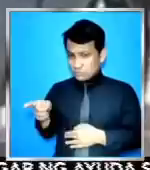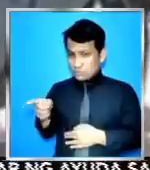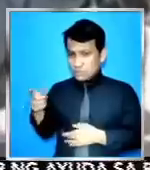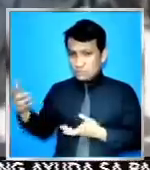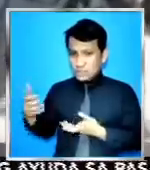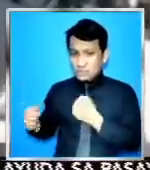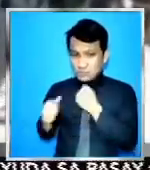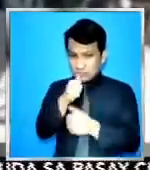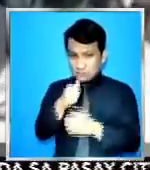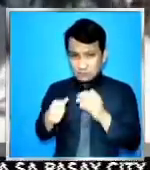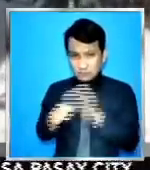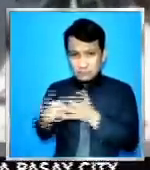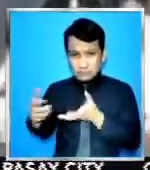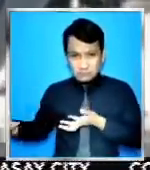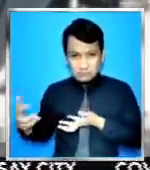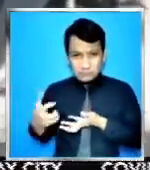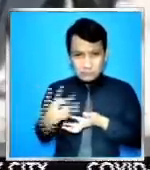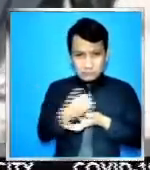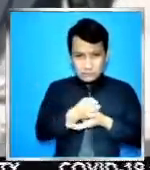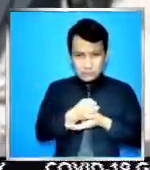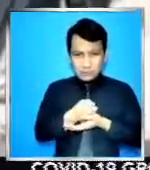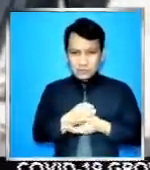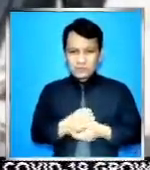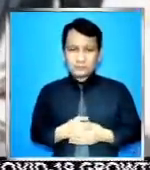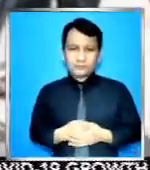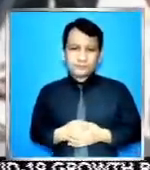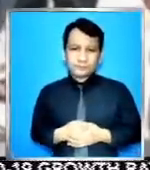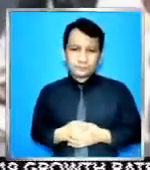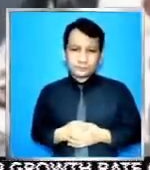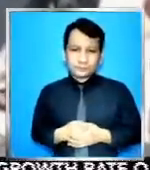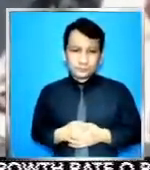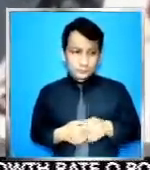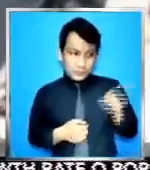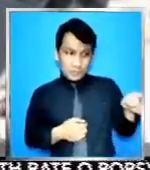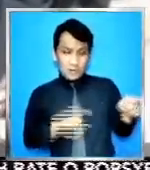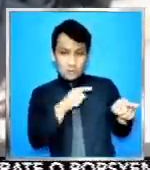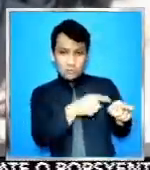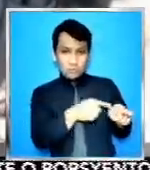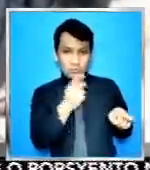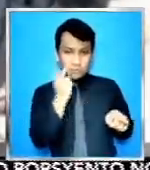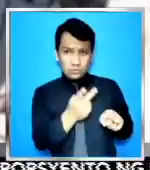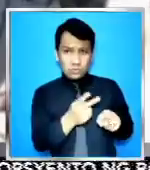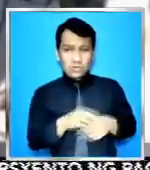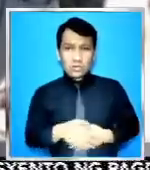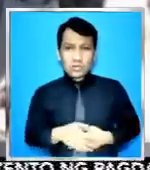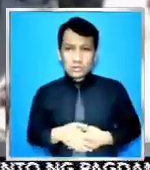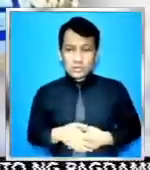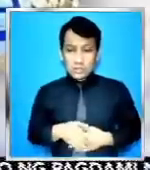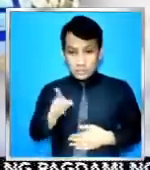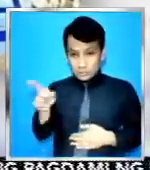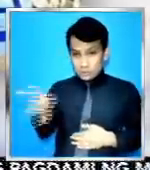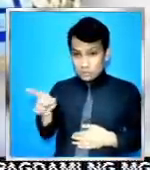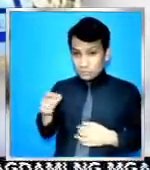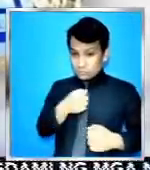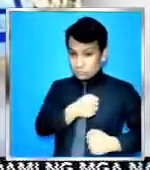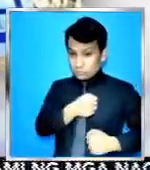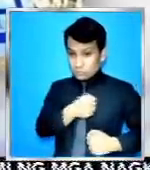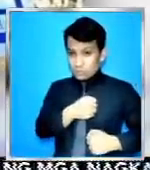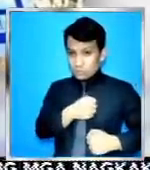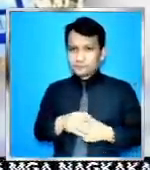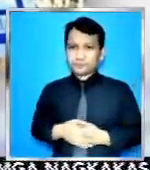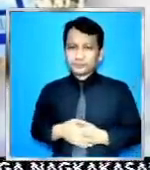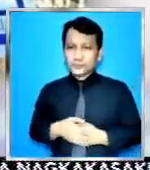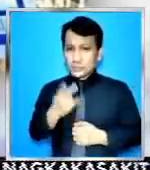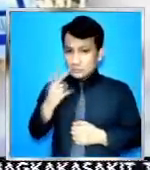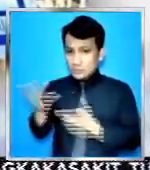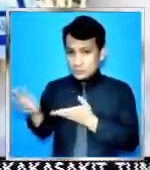taklobo. Plainview nakita na ikaw po ay holder ng giant clam. Dinala sila sa Palawan Council